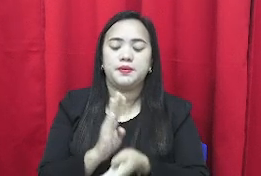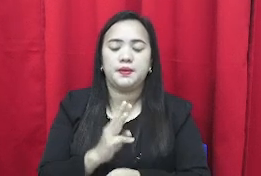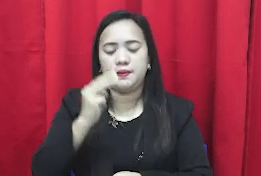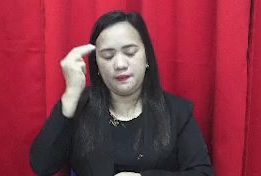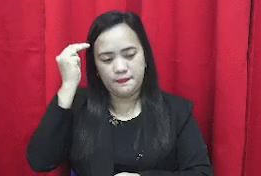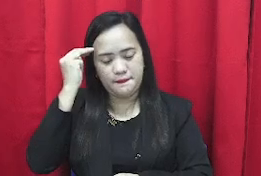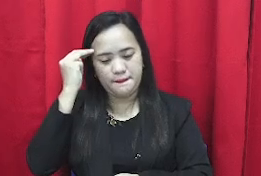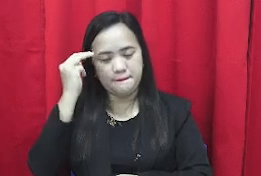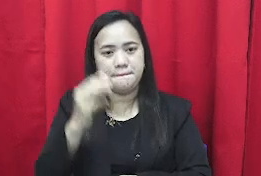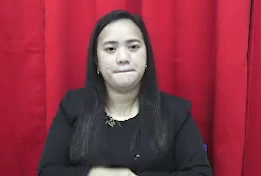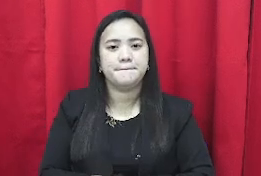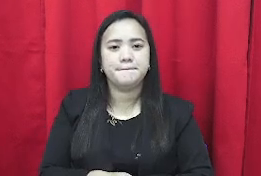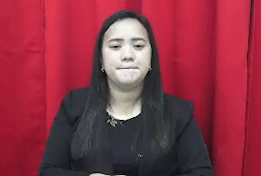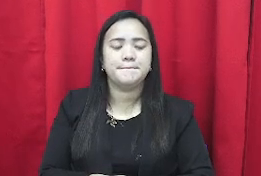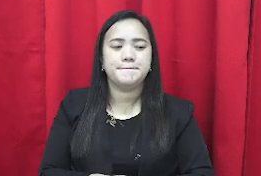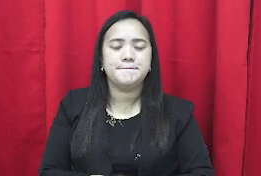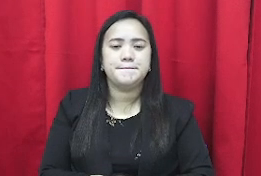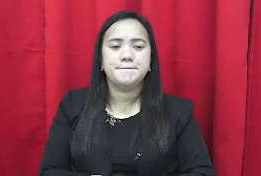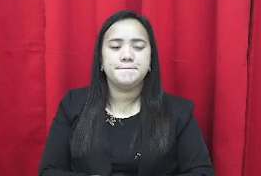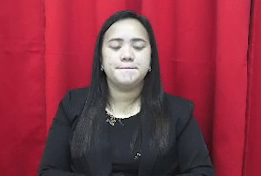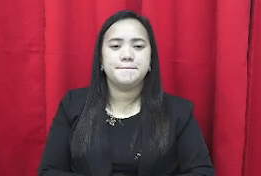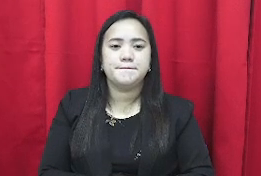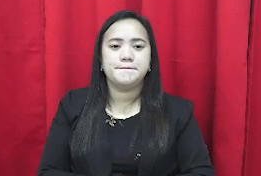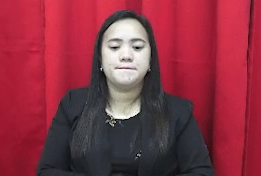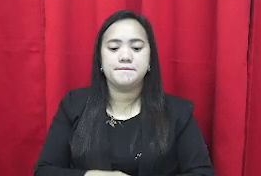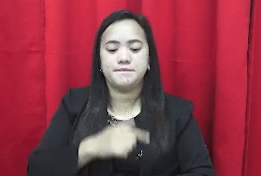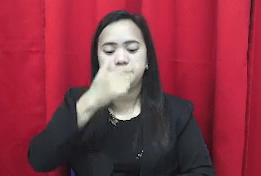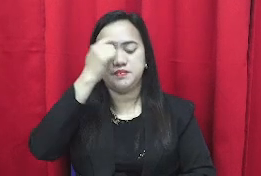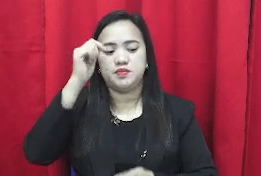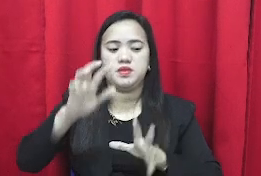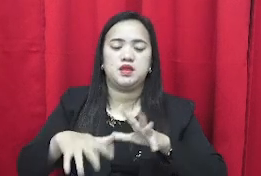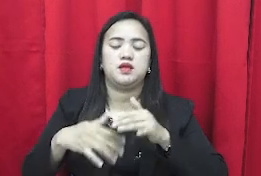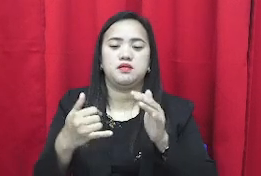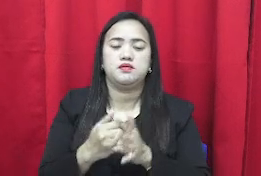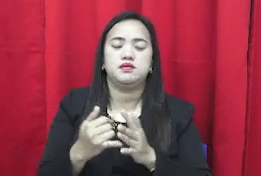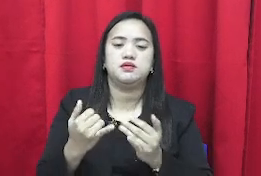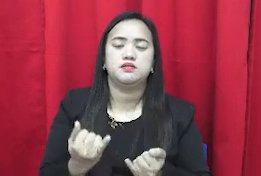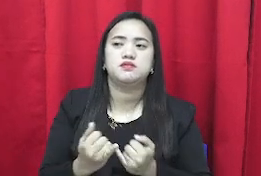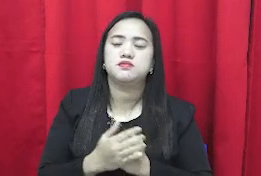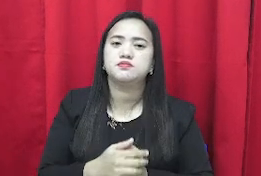sila magkarooon sila ng military mind kasi Paano nilang i-combine